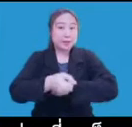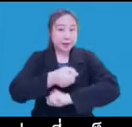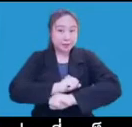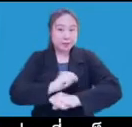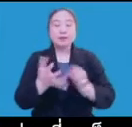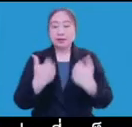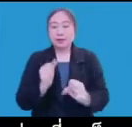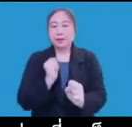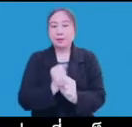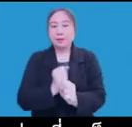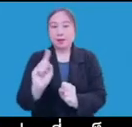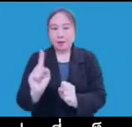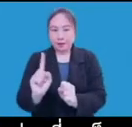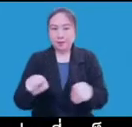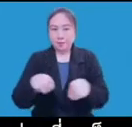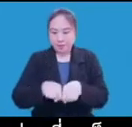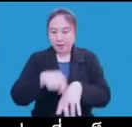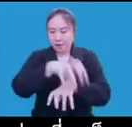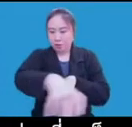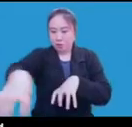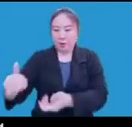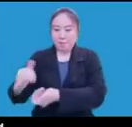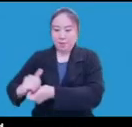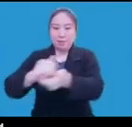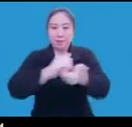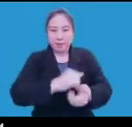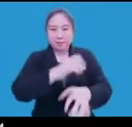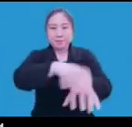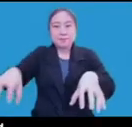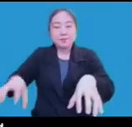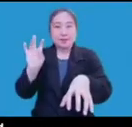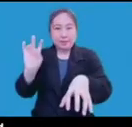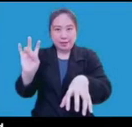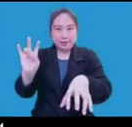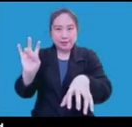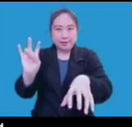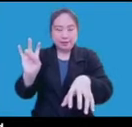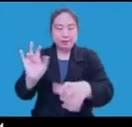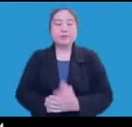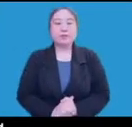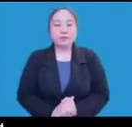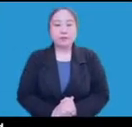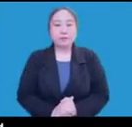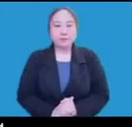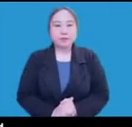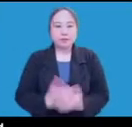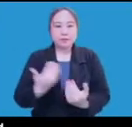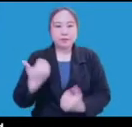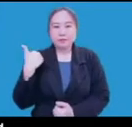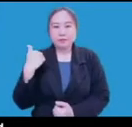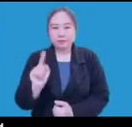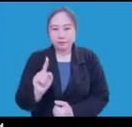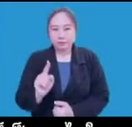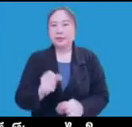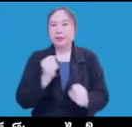ะเราจะใช้ภาคี7ภาคีนะคะแล้วเราก็จะใช้หลักของ